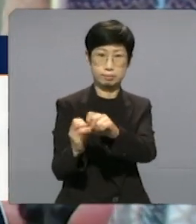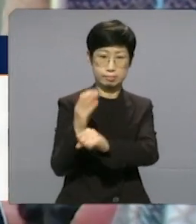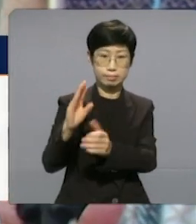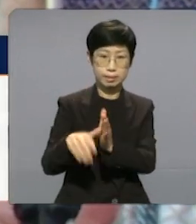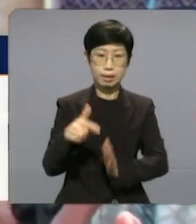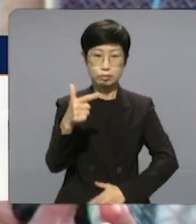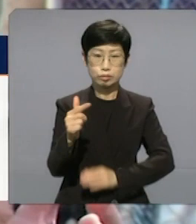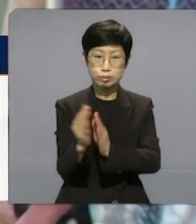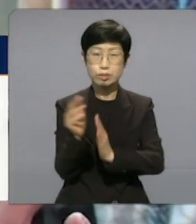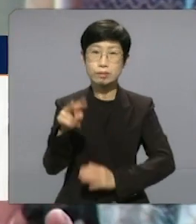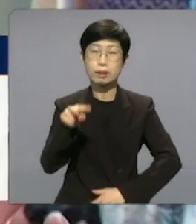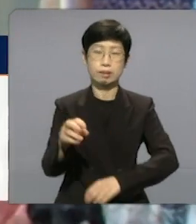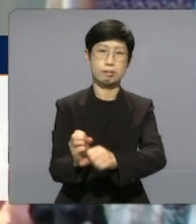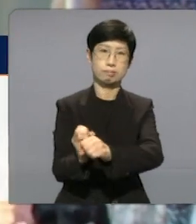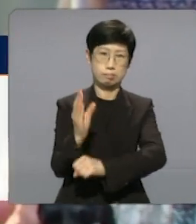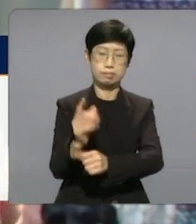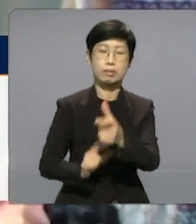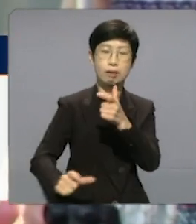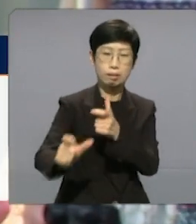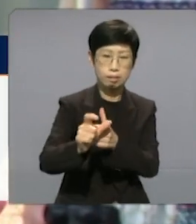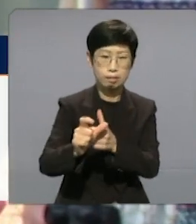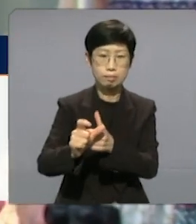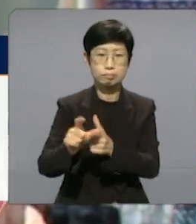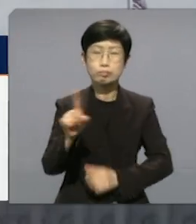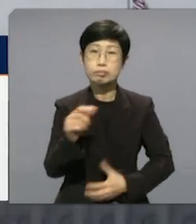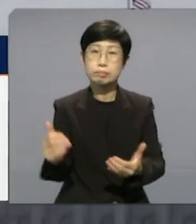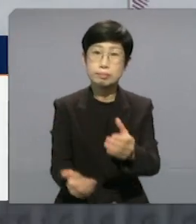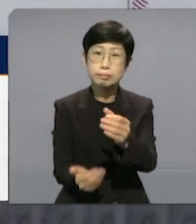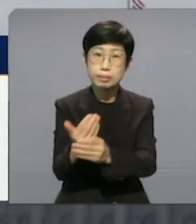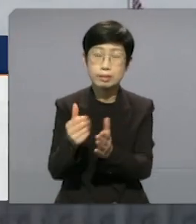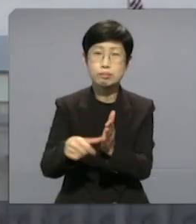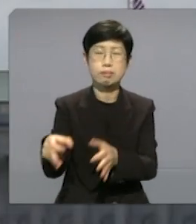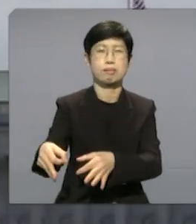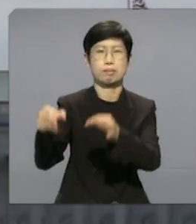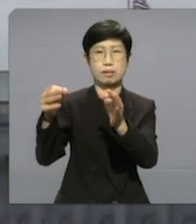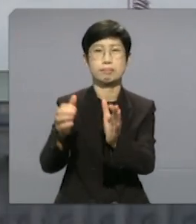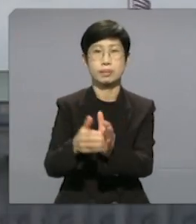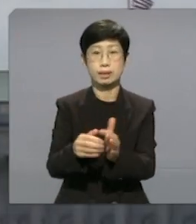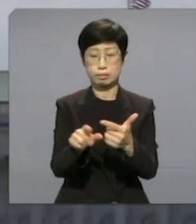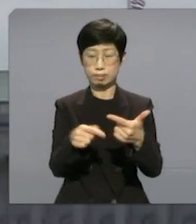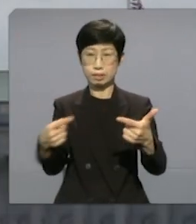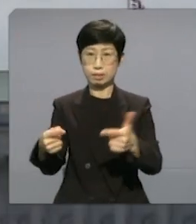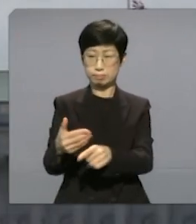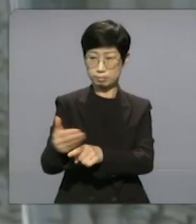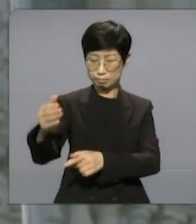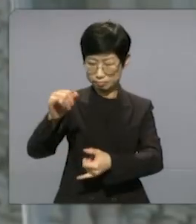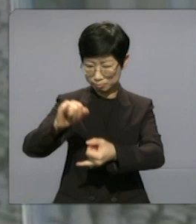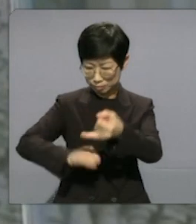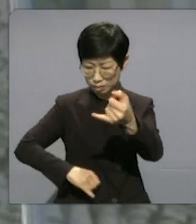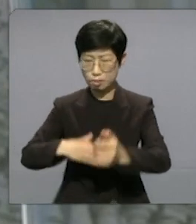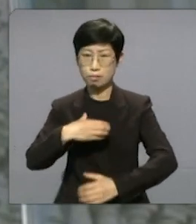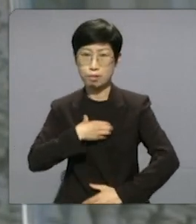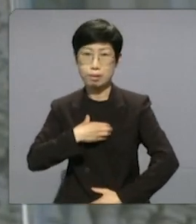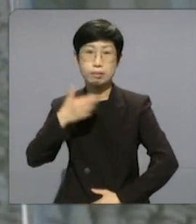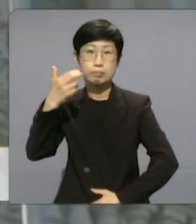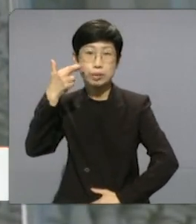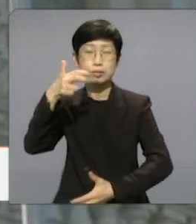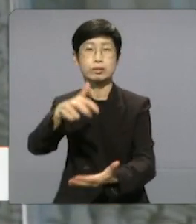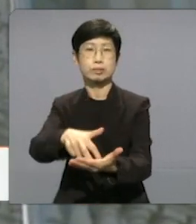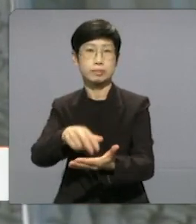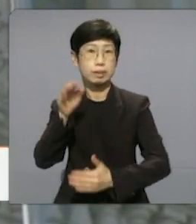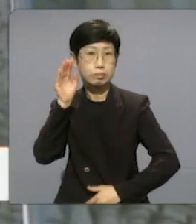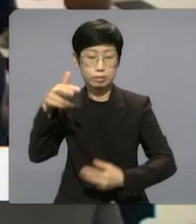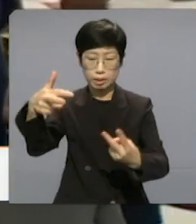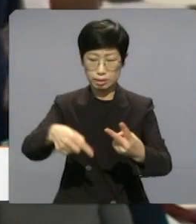$6 trillion when they're in the majority, and what happened? We got inflation. 오는 6월 1일 채무 불이행 위기에 직면한 미국이 앞으로